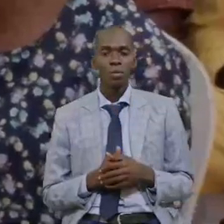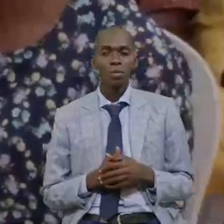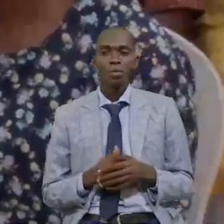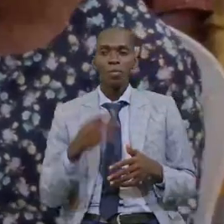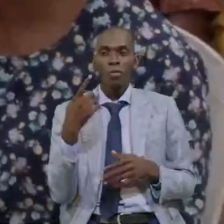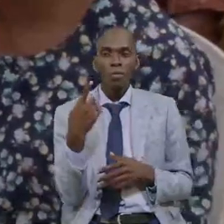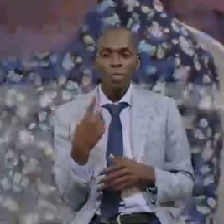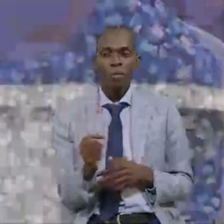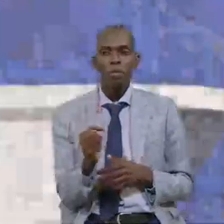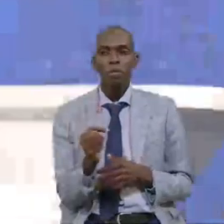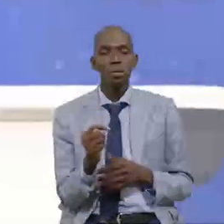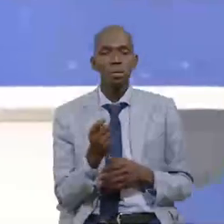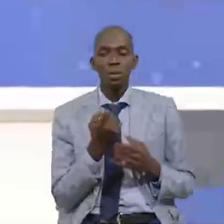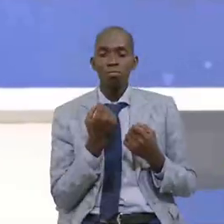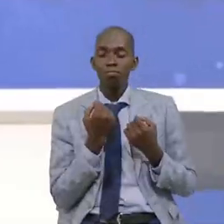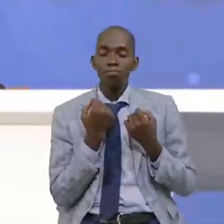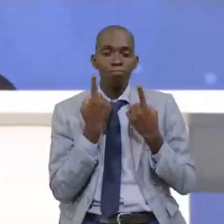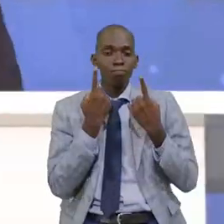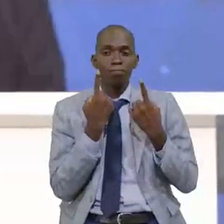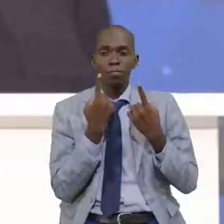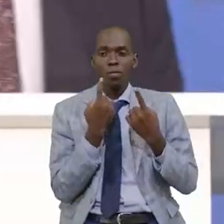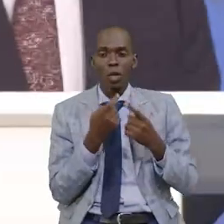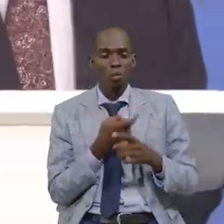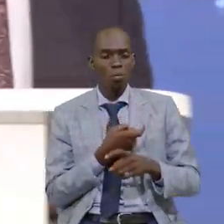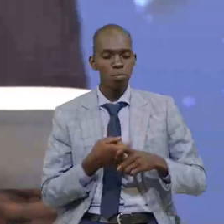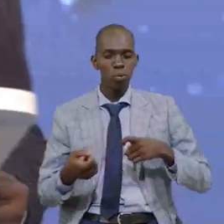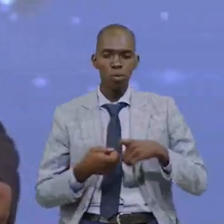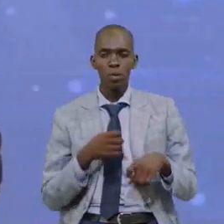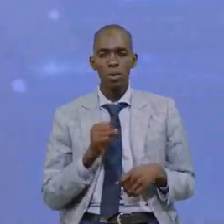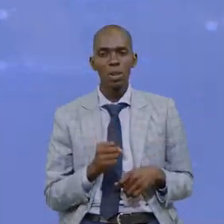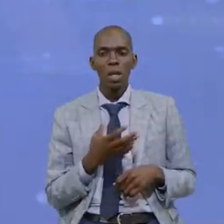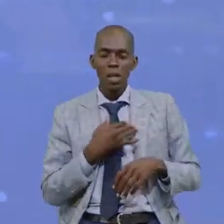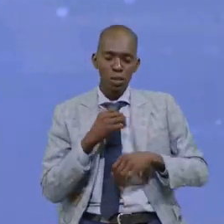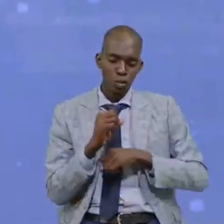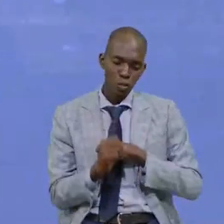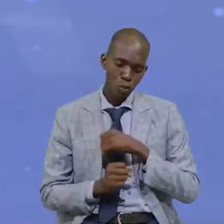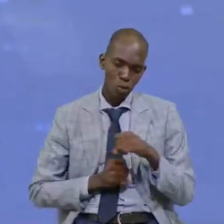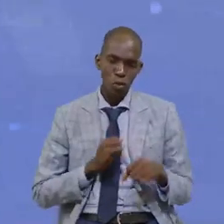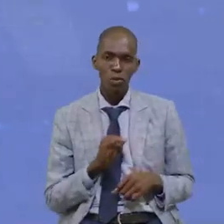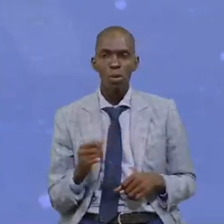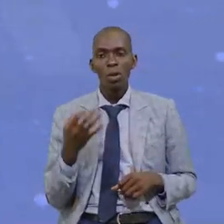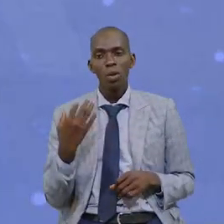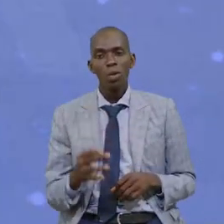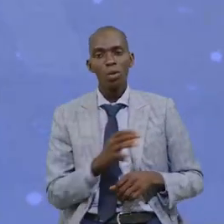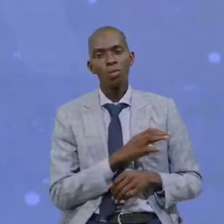nous voyons les étonnantes meurtrissures et souffrances de Christ.